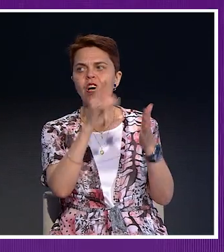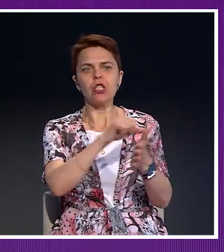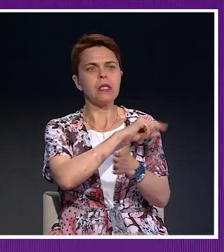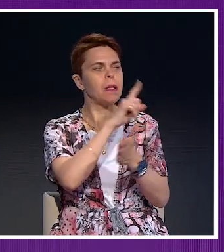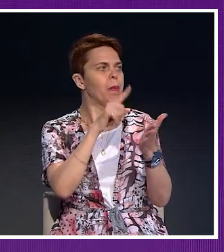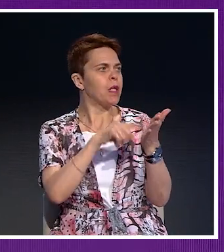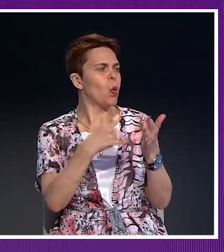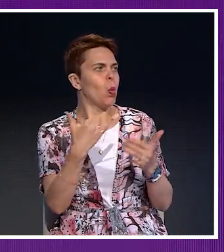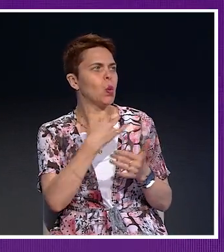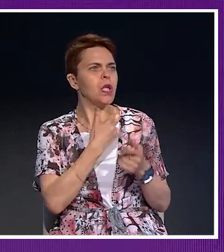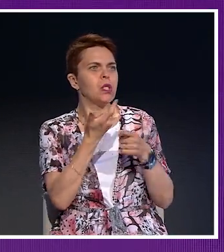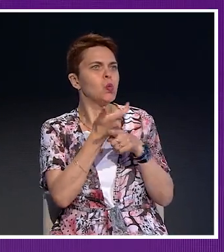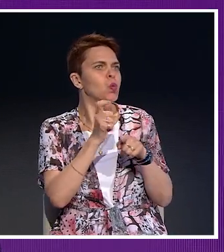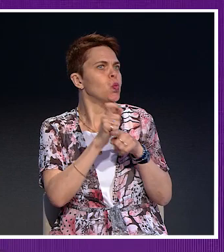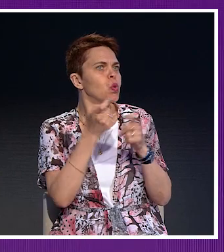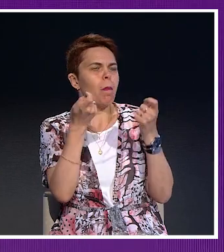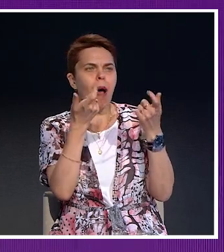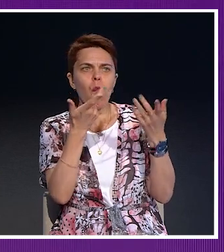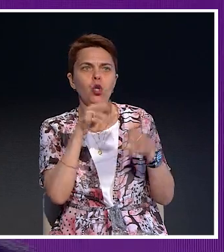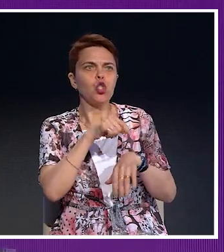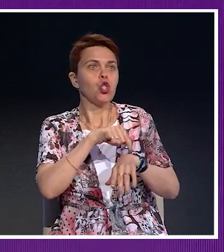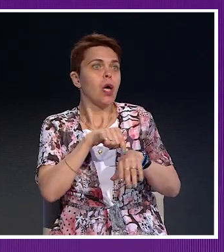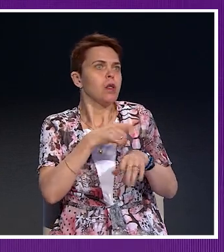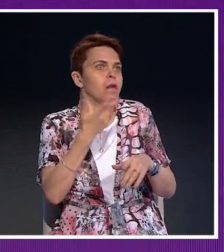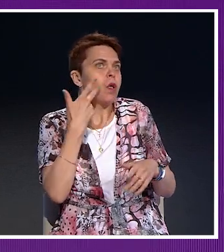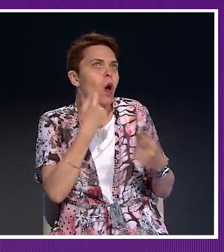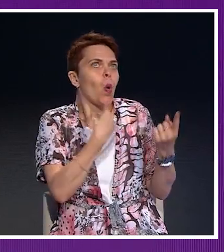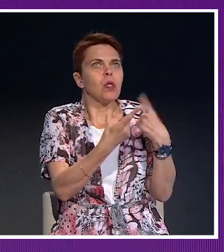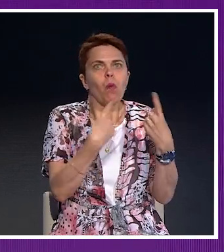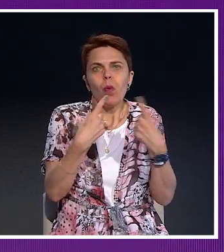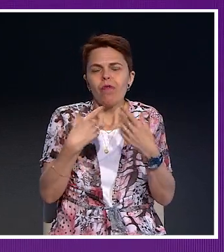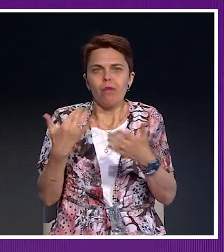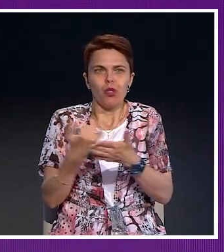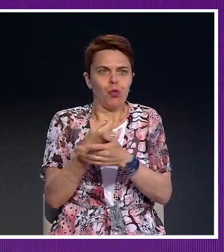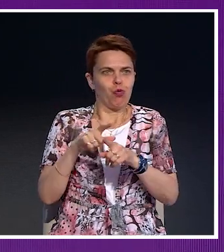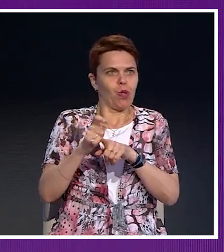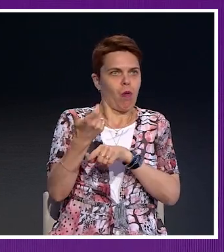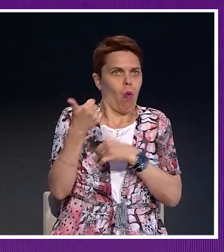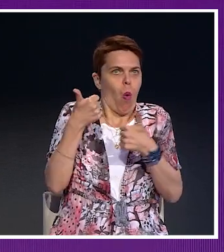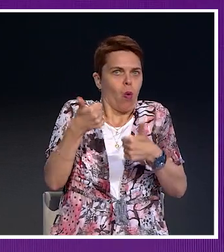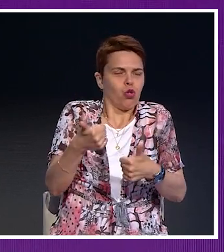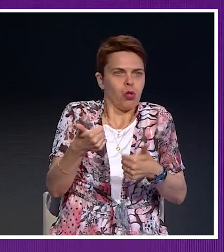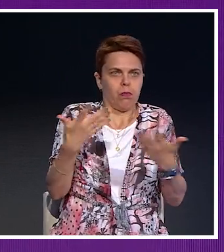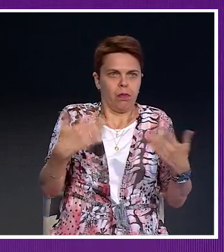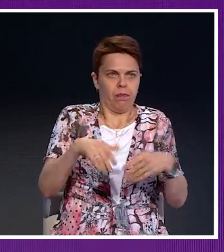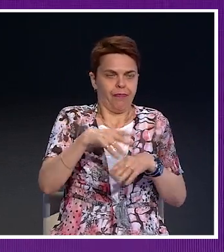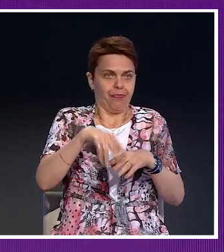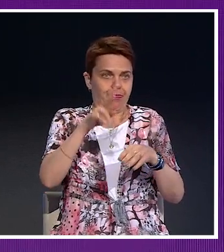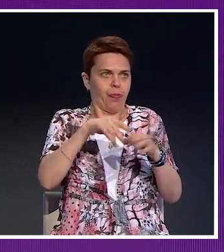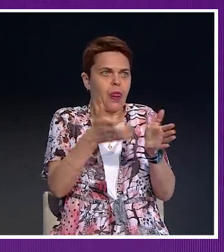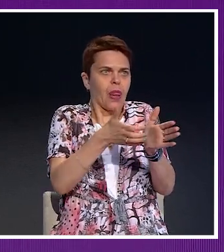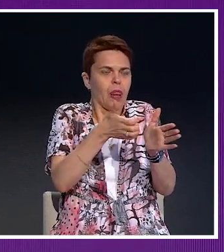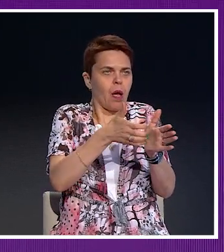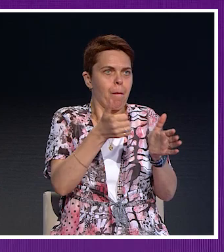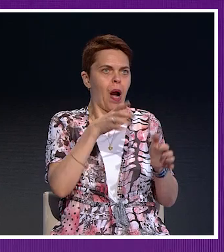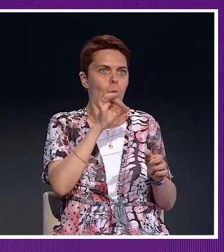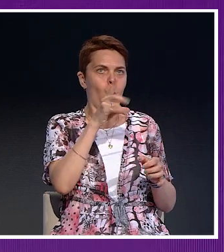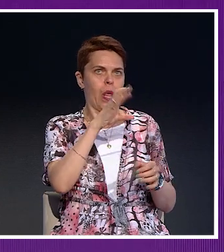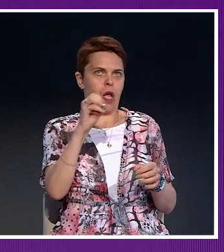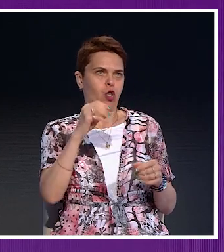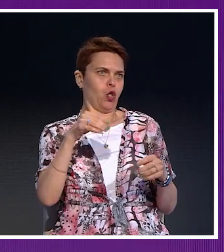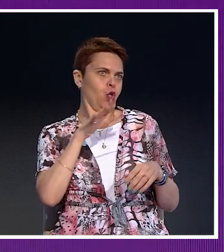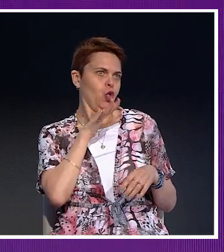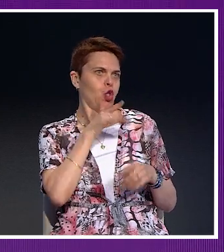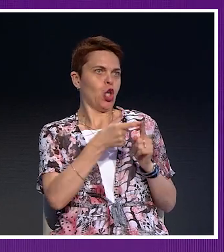нас насправді дуже мало часу залишається, тому що так завжди з хорошими розмовами, коли вони починають бути хорошими, вже на них завжди бракує часу. Але все-таки